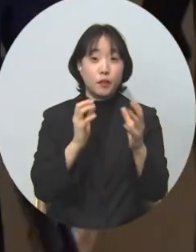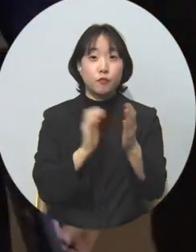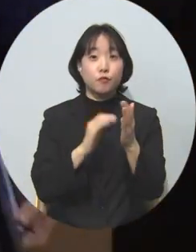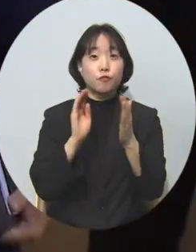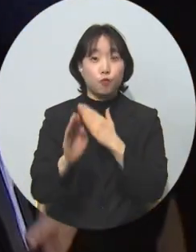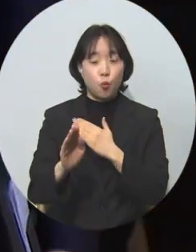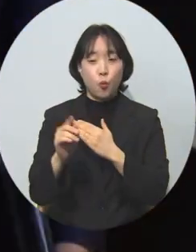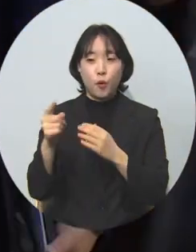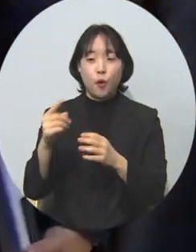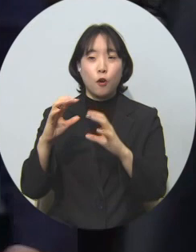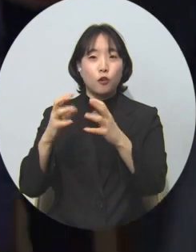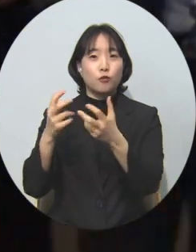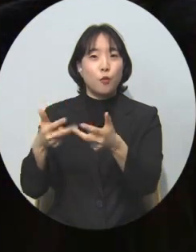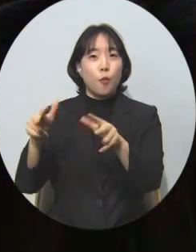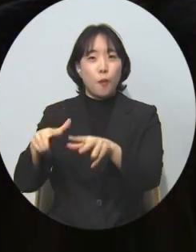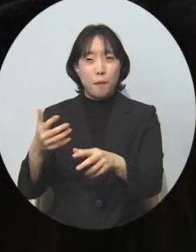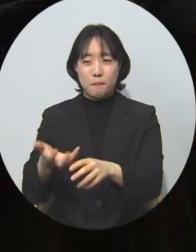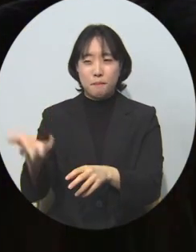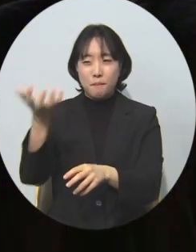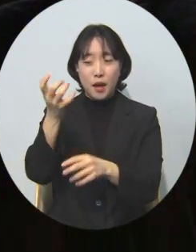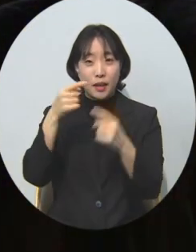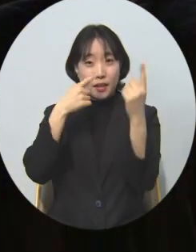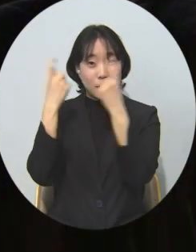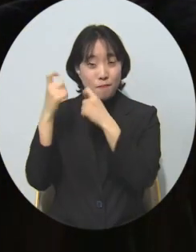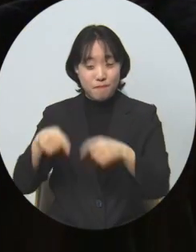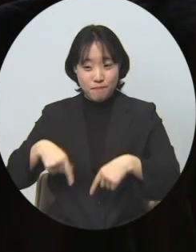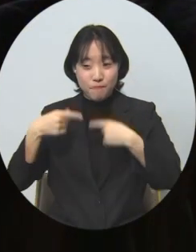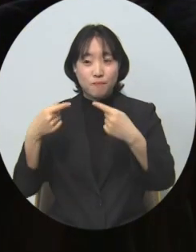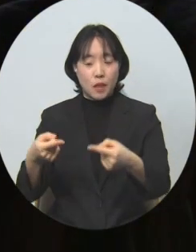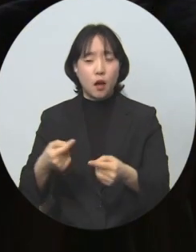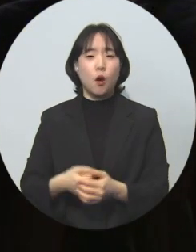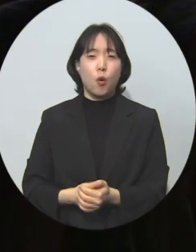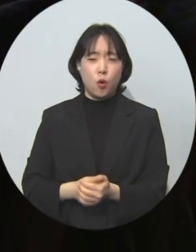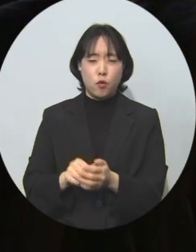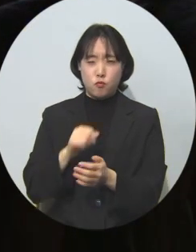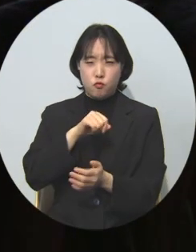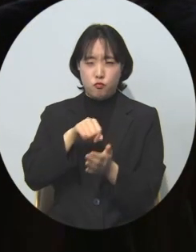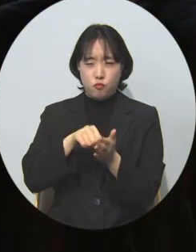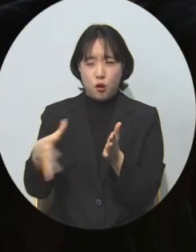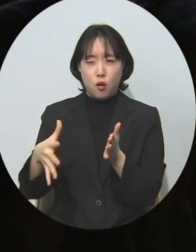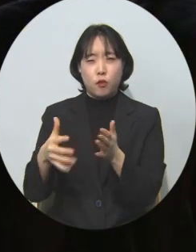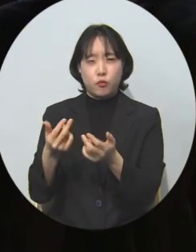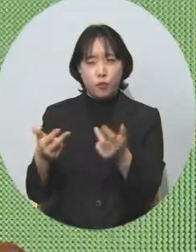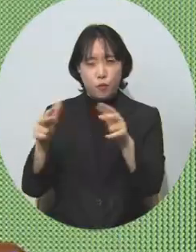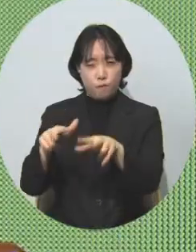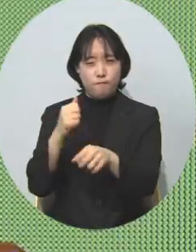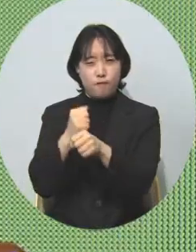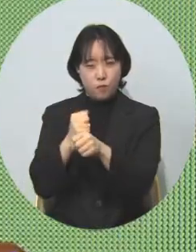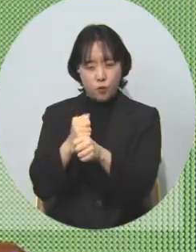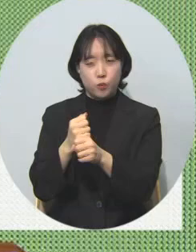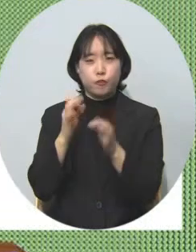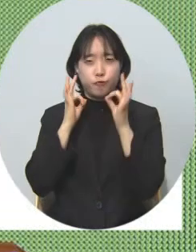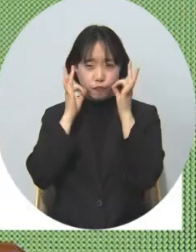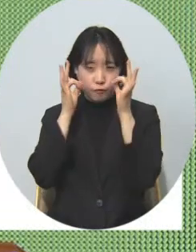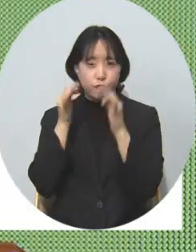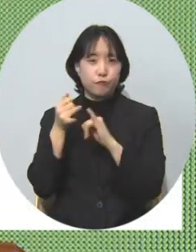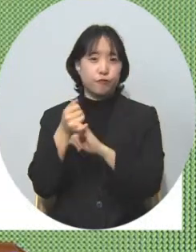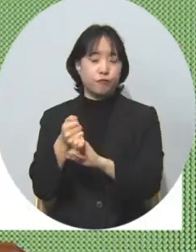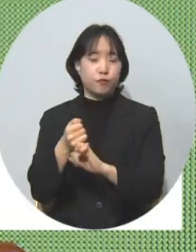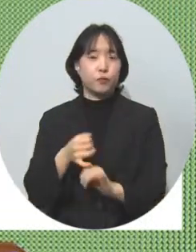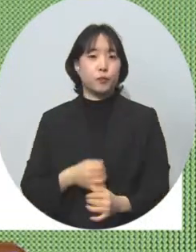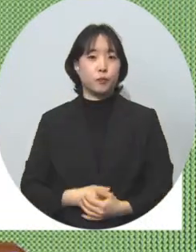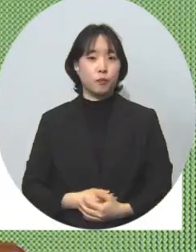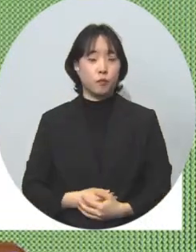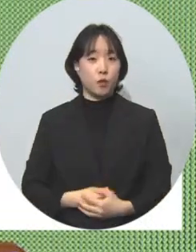기념식에 참석한 윤 대통령은 팔공산을 명품 국립공원으로 키워 내겠다고 약속했습니다 정부는